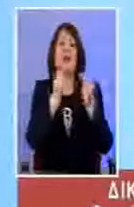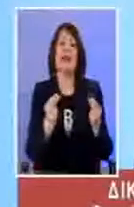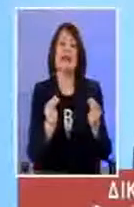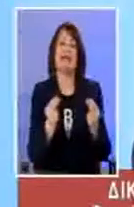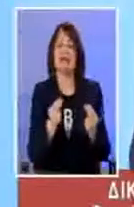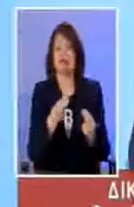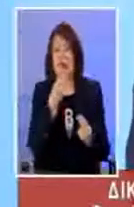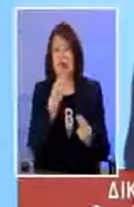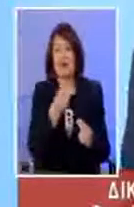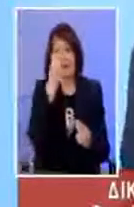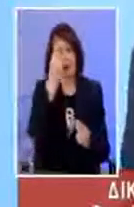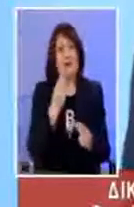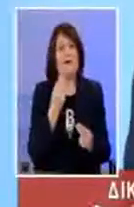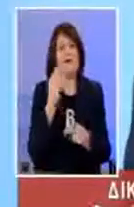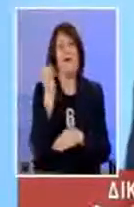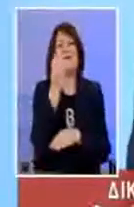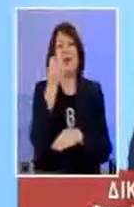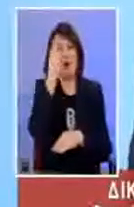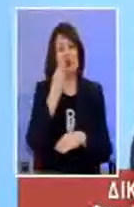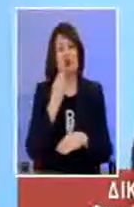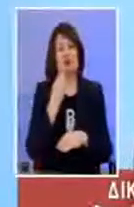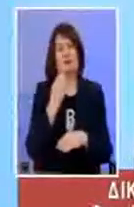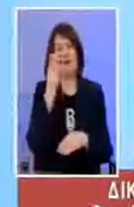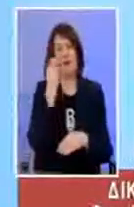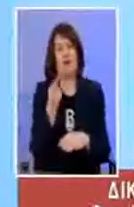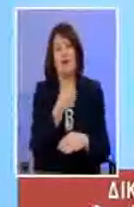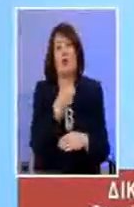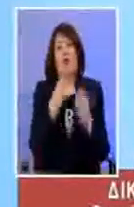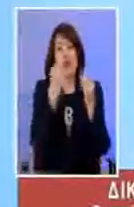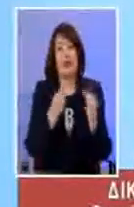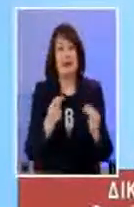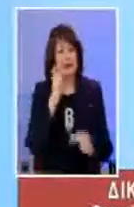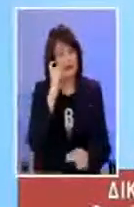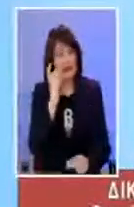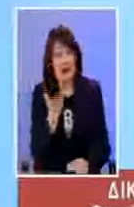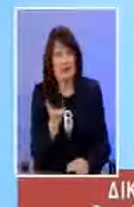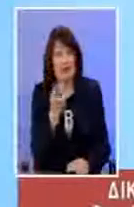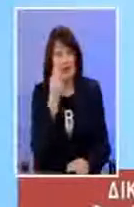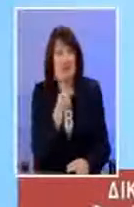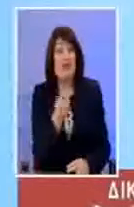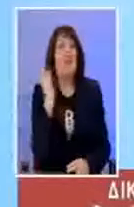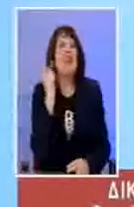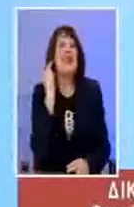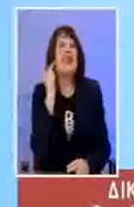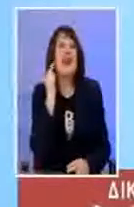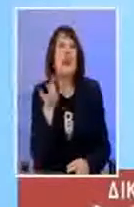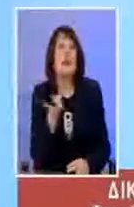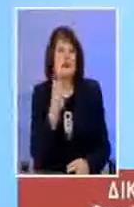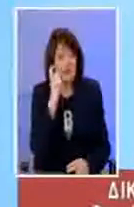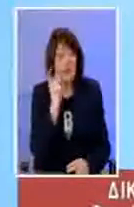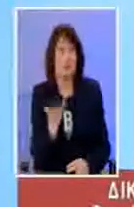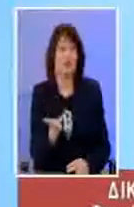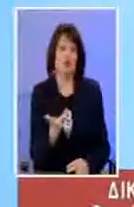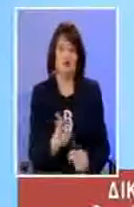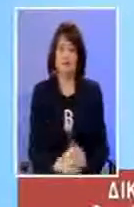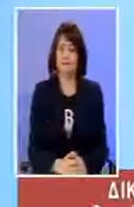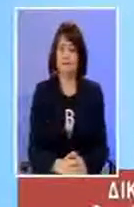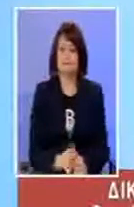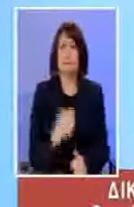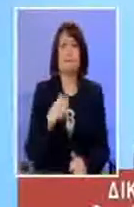φάρος. Η μοναδική μας διέξοδος. Για σκεφτείτε λίγο να μην βλέπει κανείς και να μην ακούει. Το σκέφτομαι